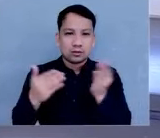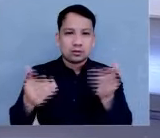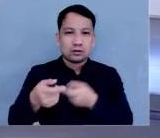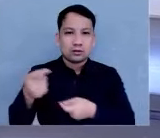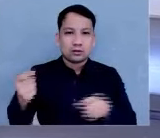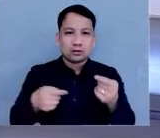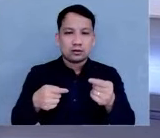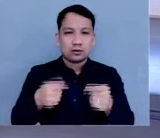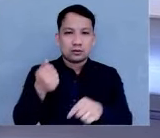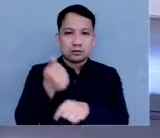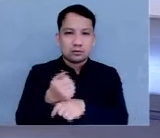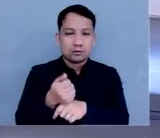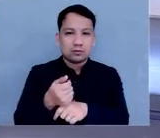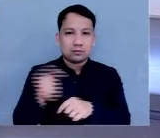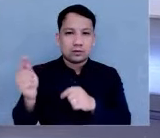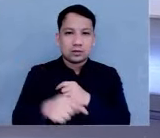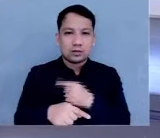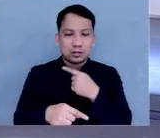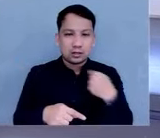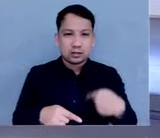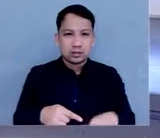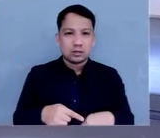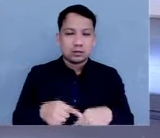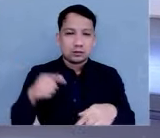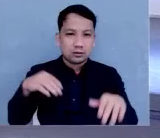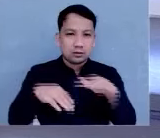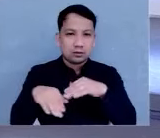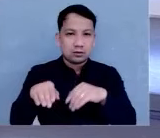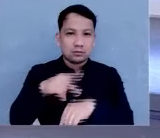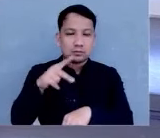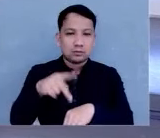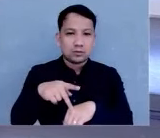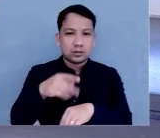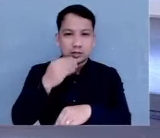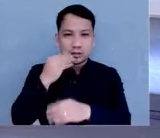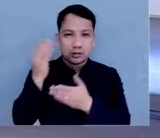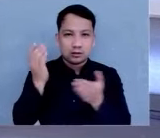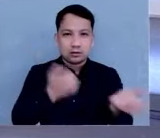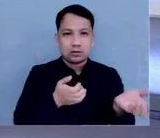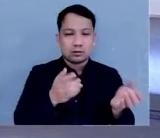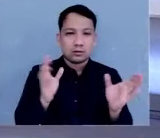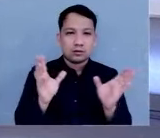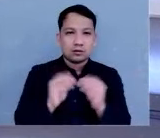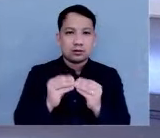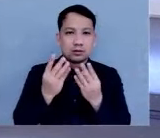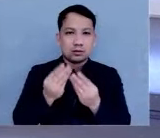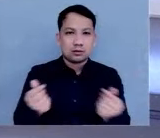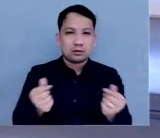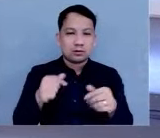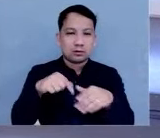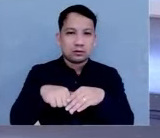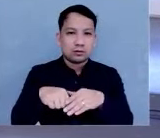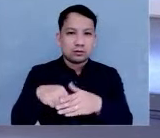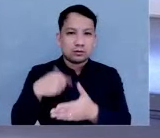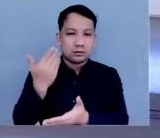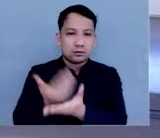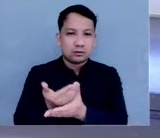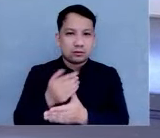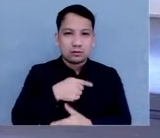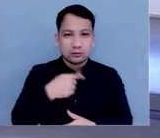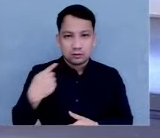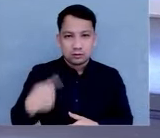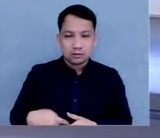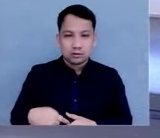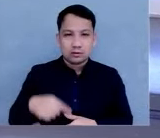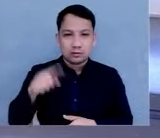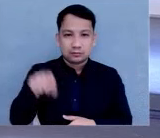mga sanctions. Pinahirapan makapasok ang Philippine fruit exports sa China hanggang sa mabulok ang mga ito sa pantala ng China. Nagkansela